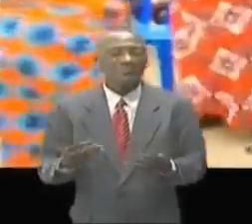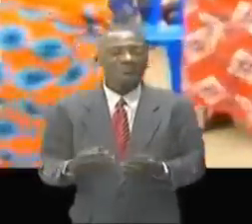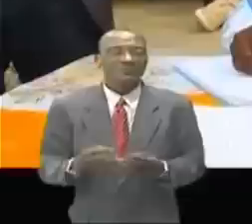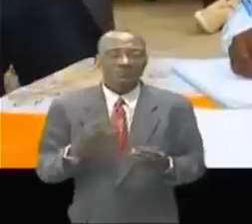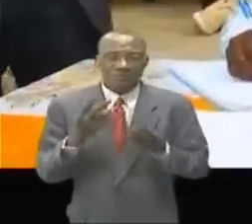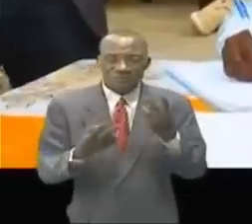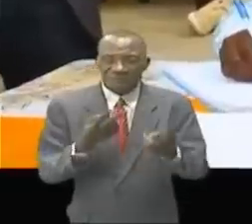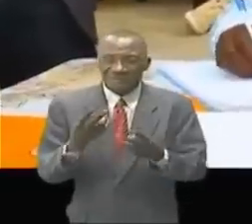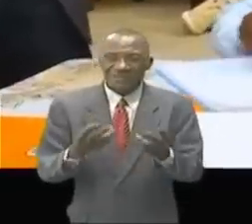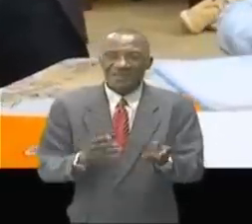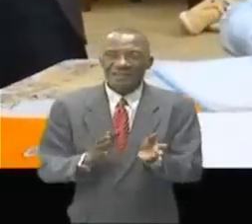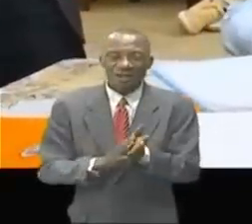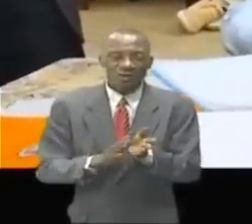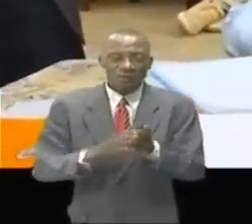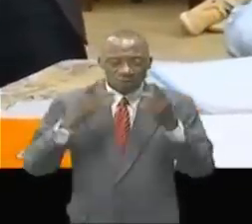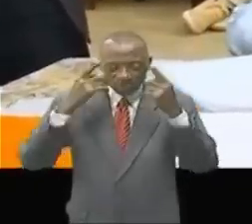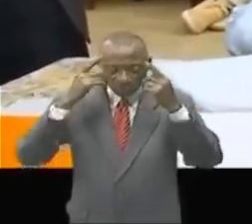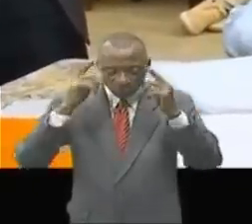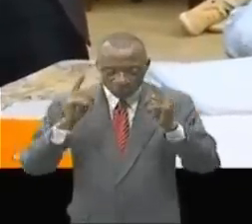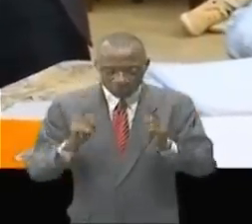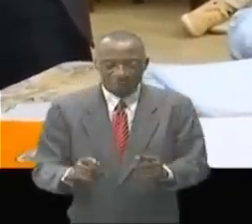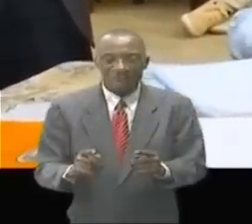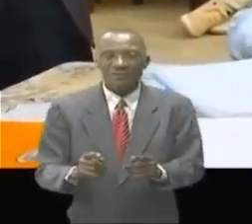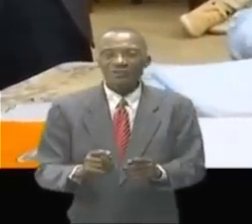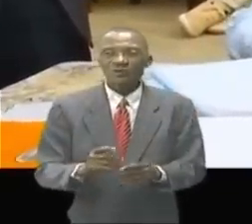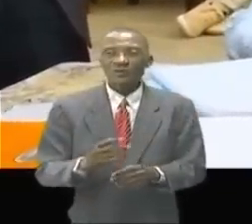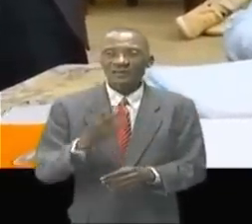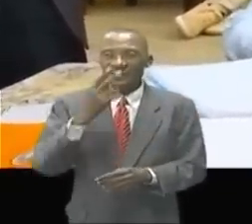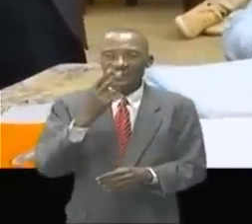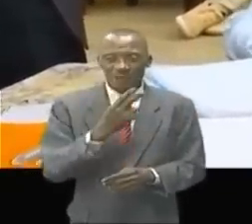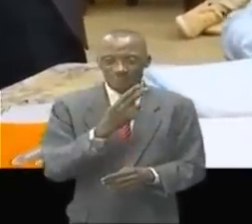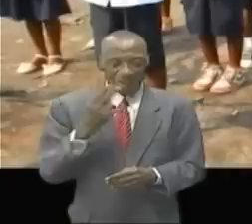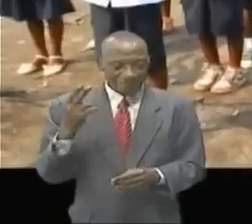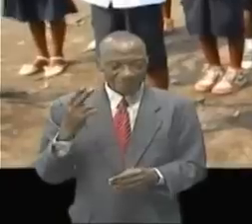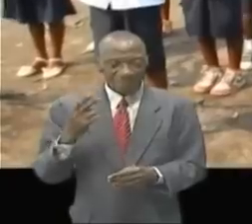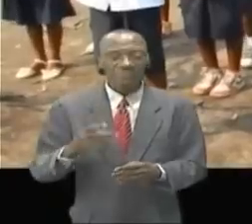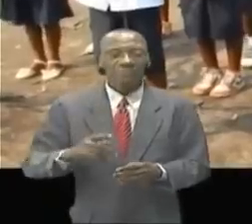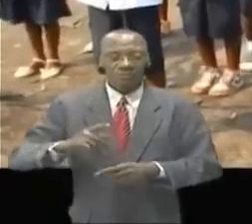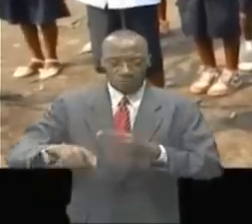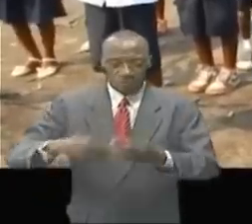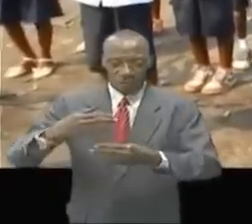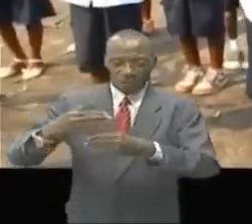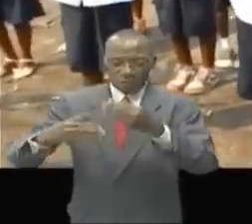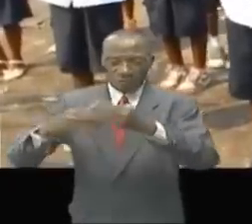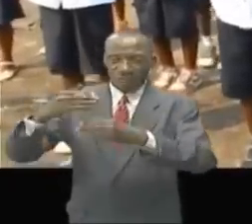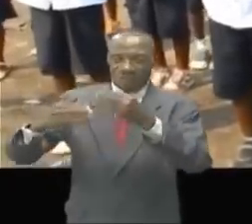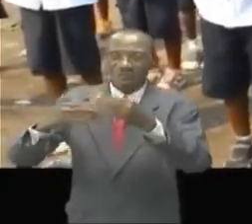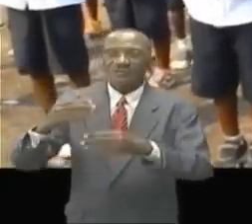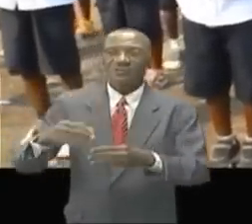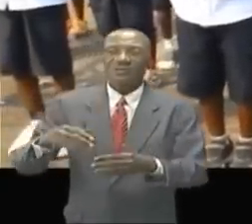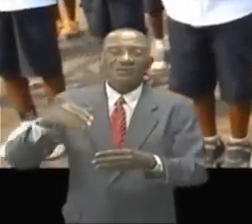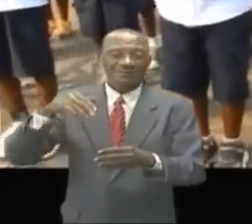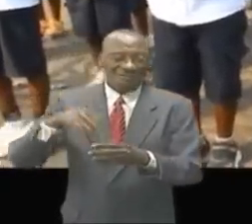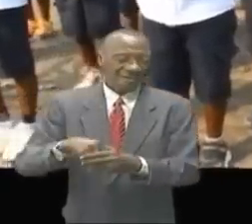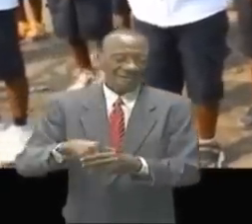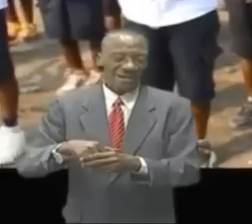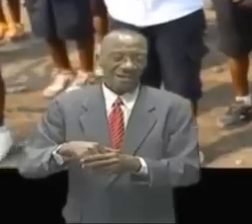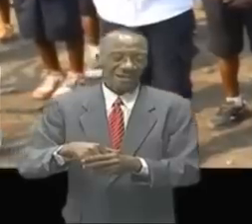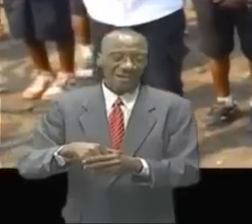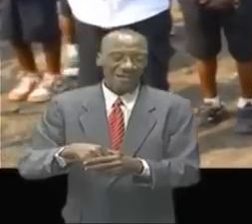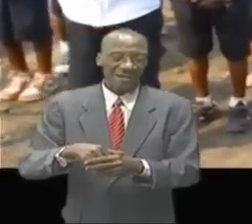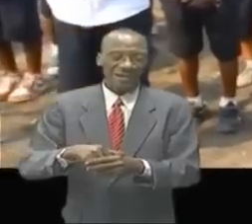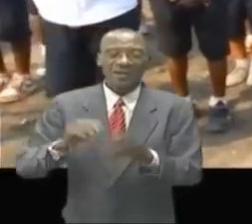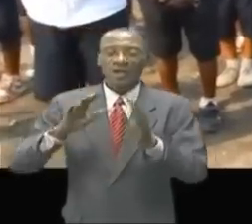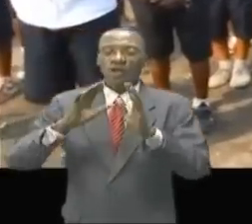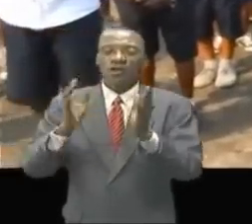trois écoles conventionnées catholiques réhabilitées par Laurent Batumona dans les communes de Bumbu et Makala. Cet bâtiment de ces